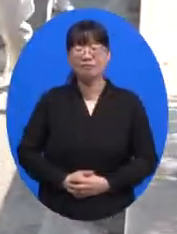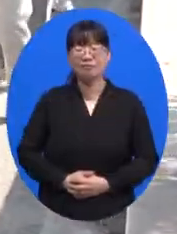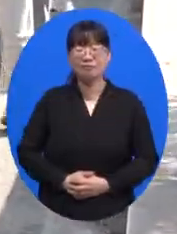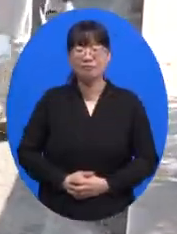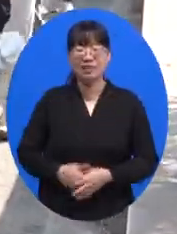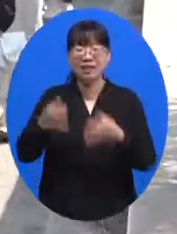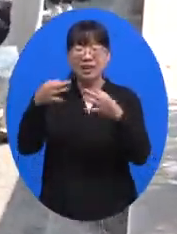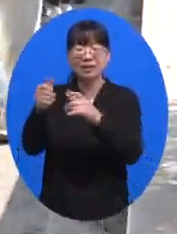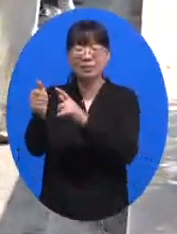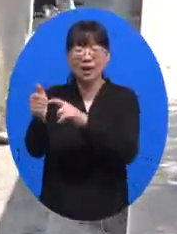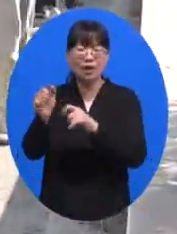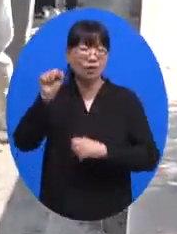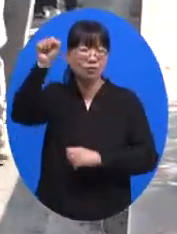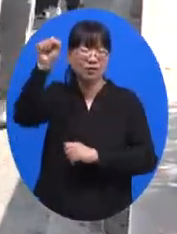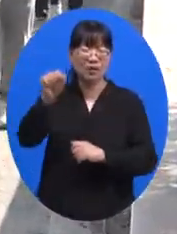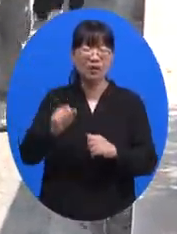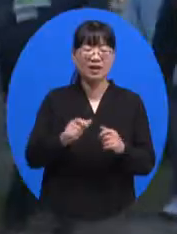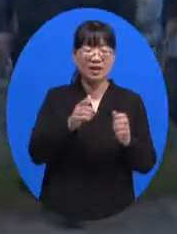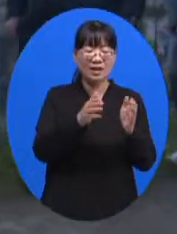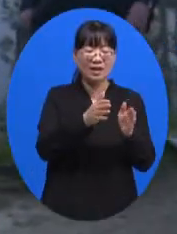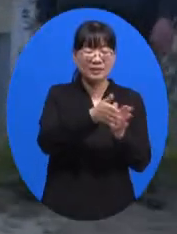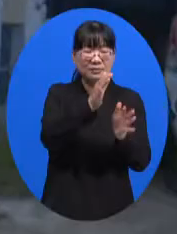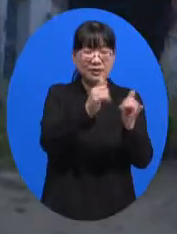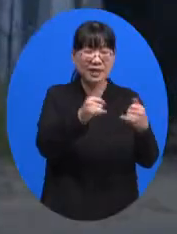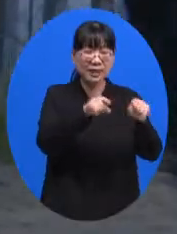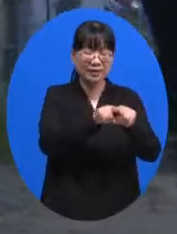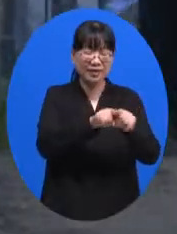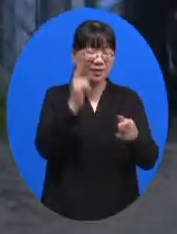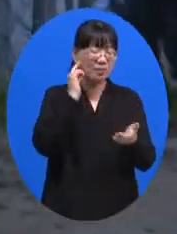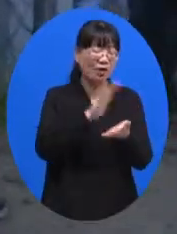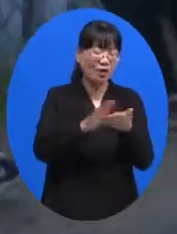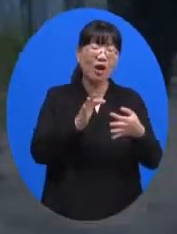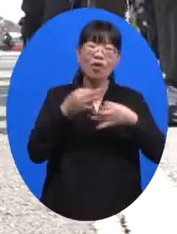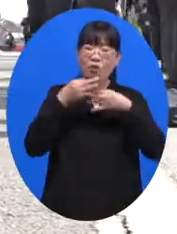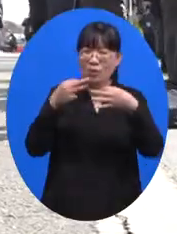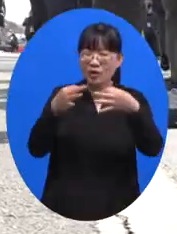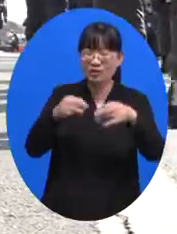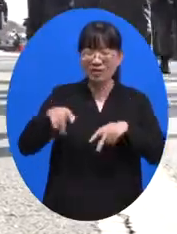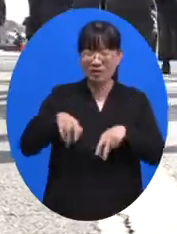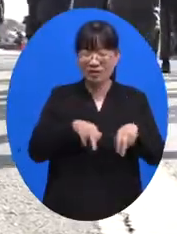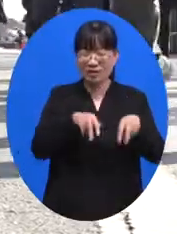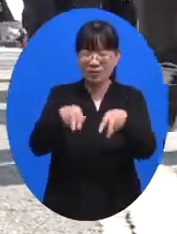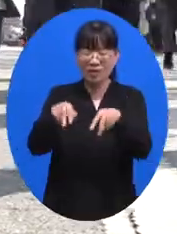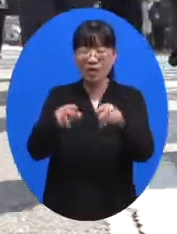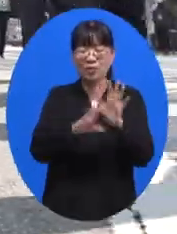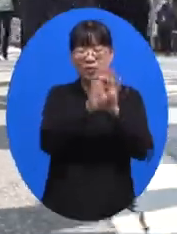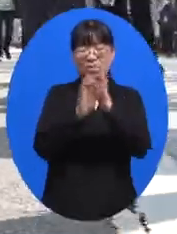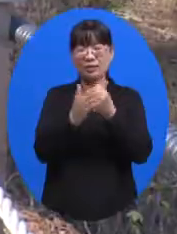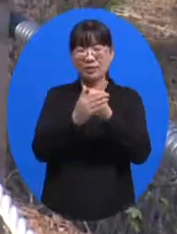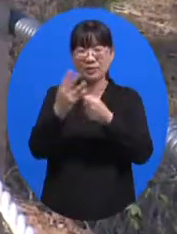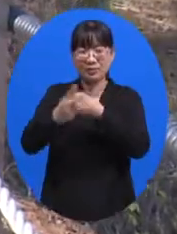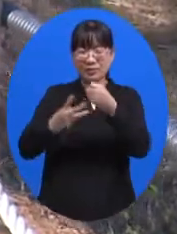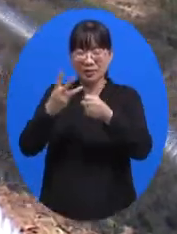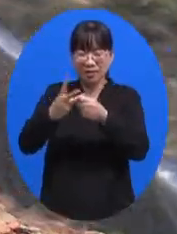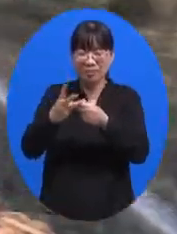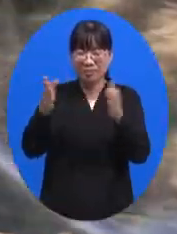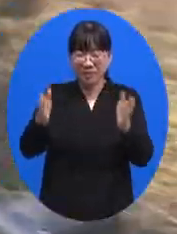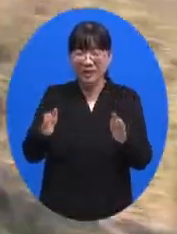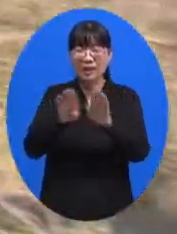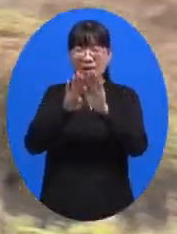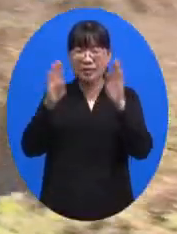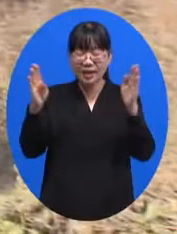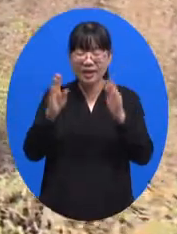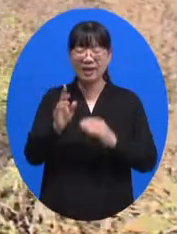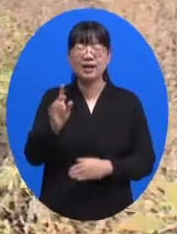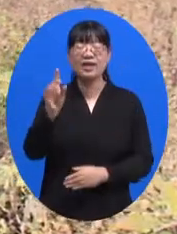김 지사의 구호에 시민들이 함께 평화를 외치며 걷기 시작합니다. 코로나19 유행으로 3년 만에 열린 DMZ